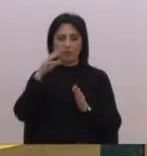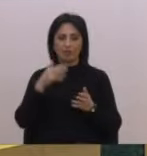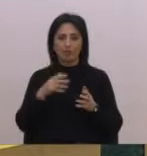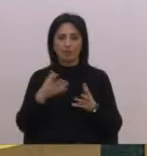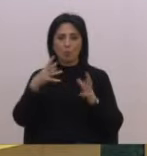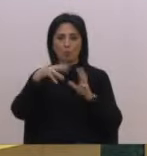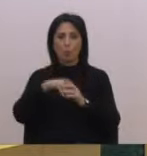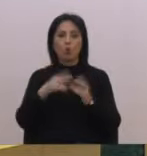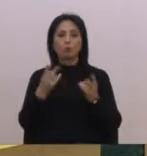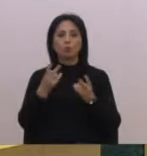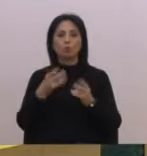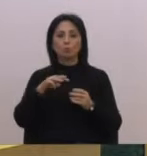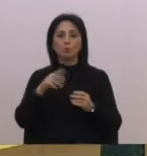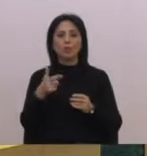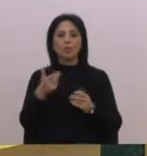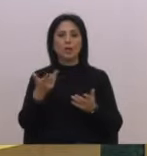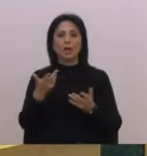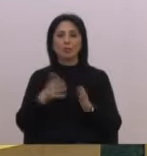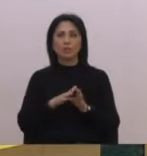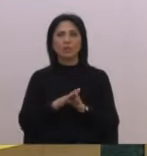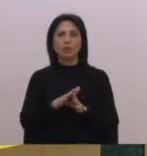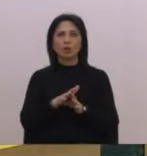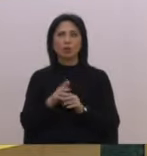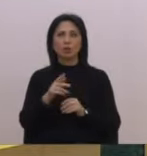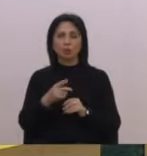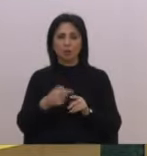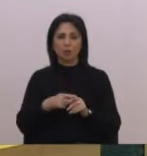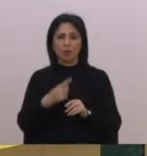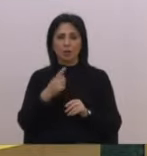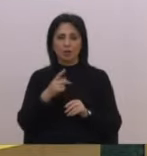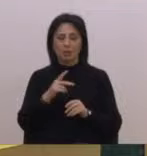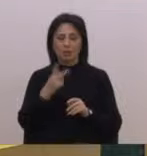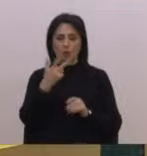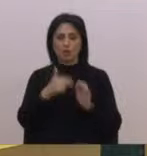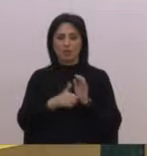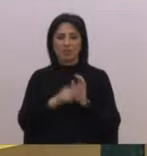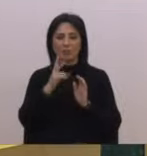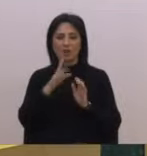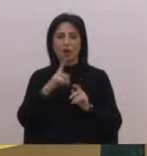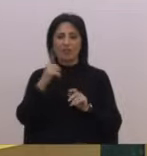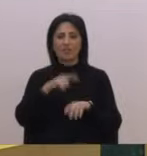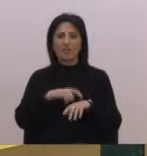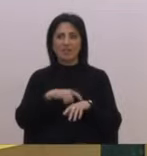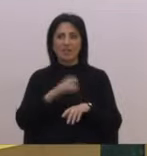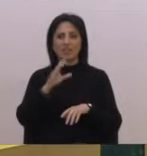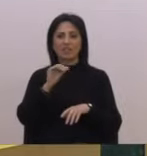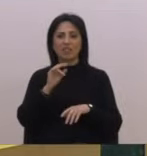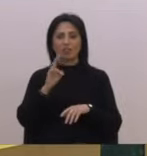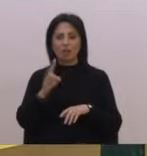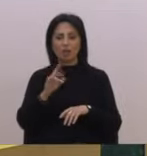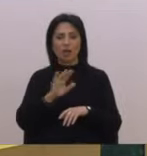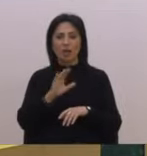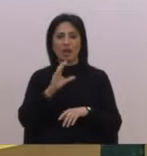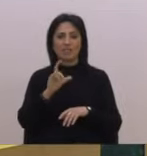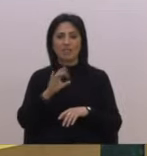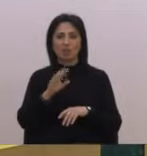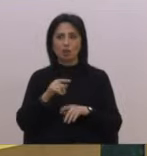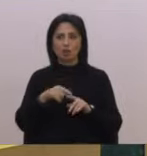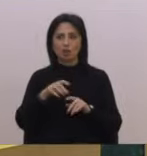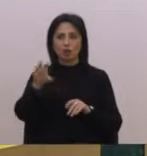მოცულობა, ეს არის დაახლოებით 576 კილოვატ-საათი, ამ სეზონური და არასეზონური